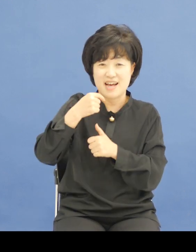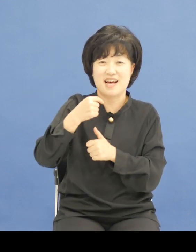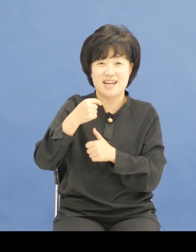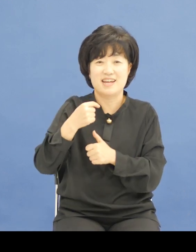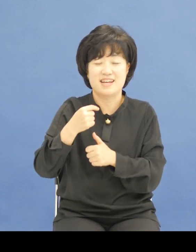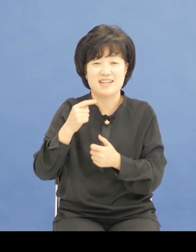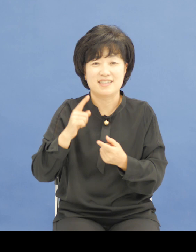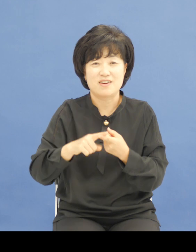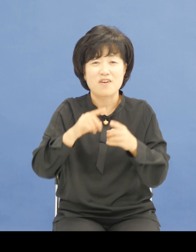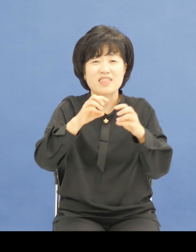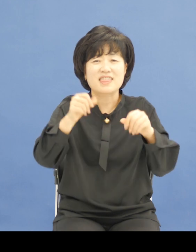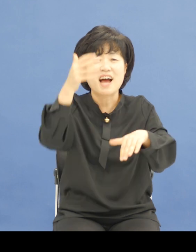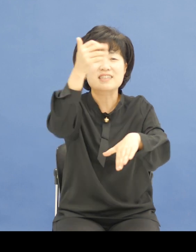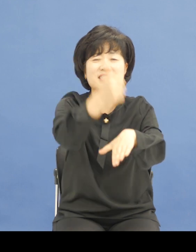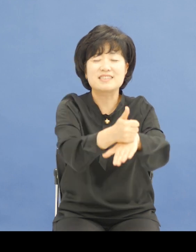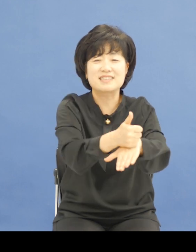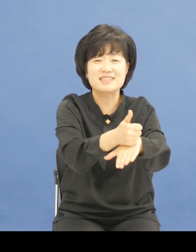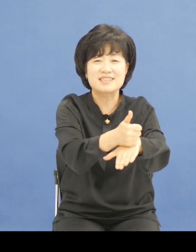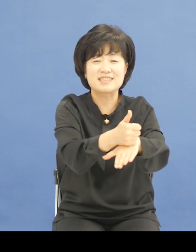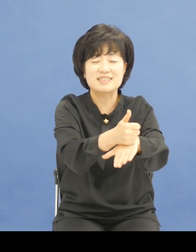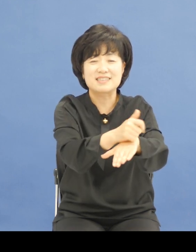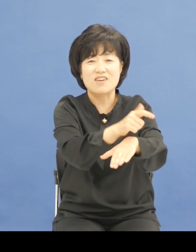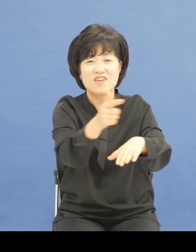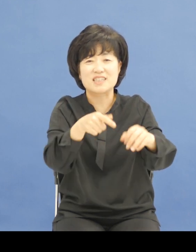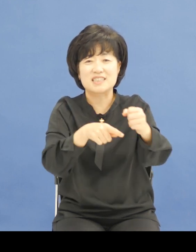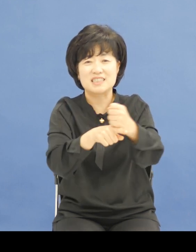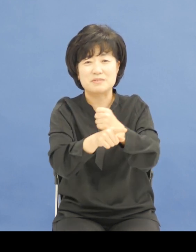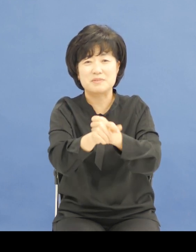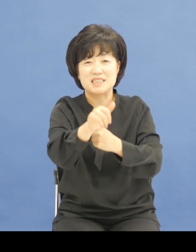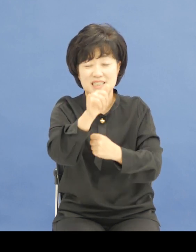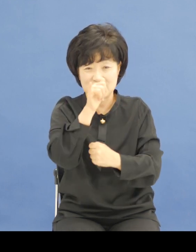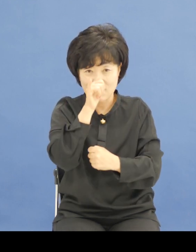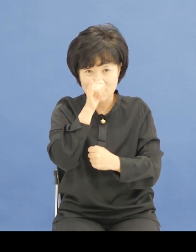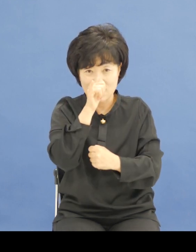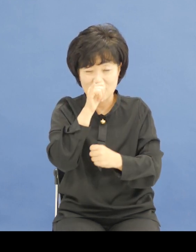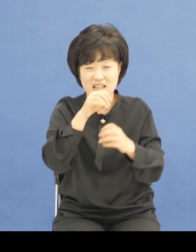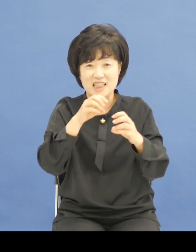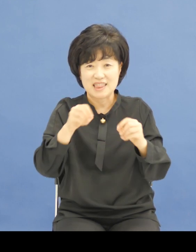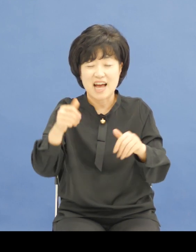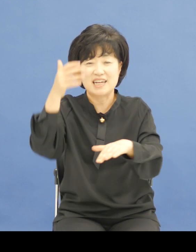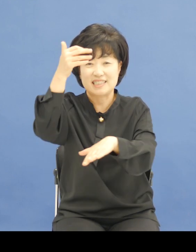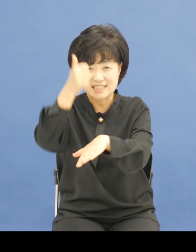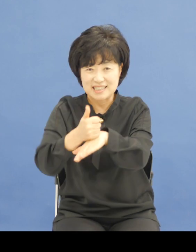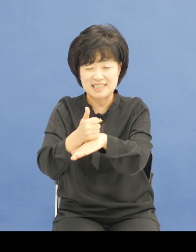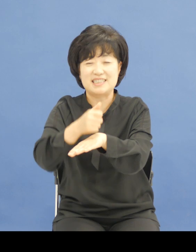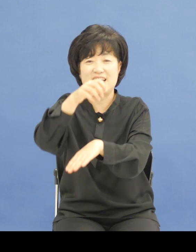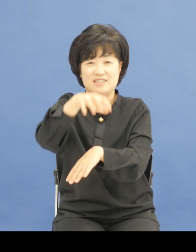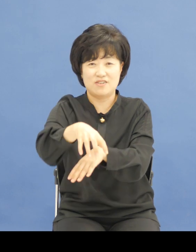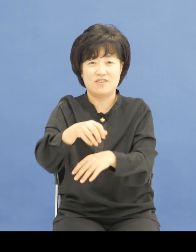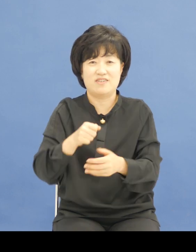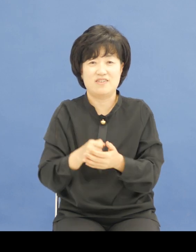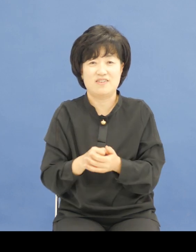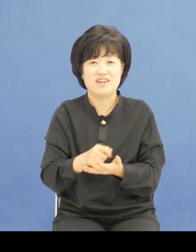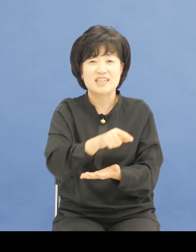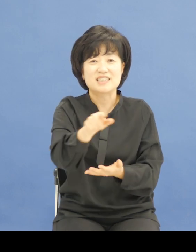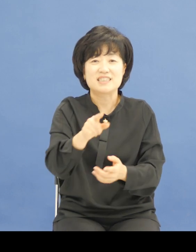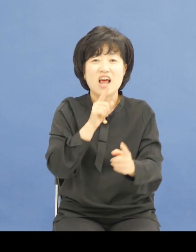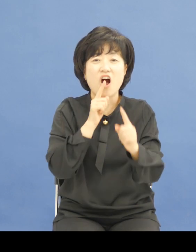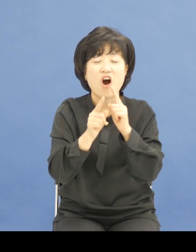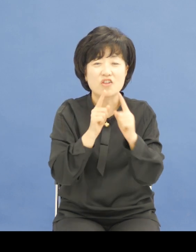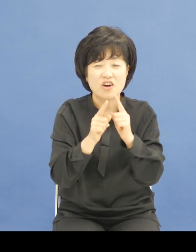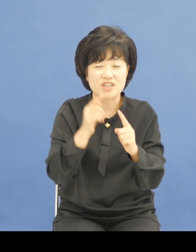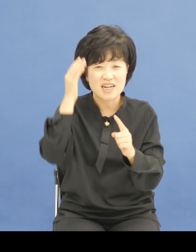우리가 뭐 땅 끝이라는 뜻이 여러 가지 의미가 있겠지만 정말 땅 끝에서 이렇게 그들의